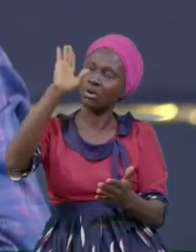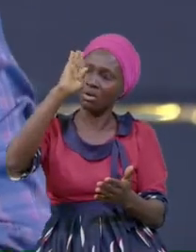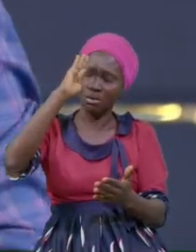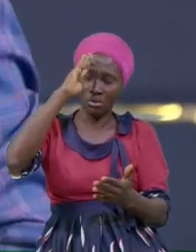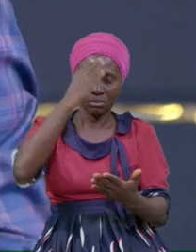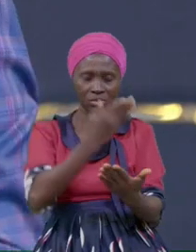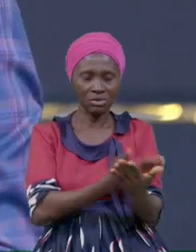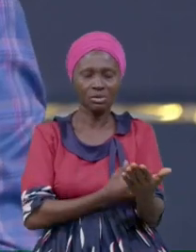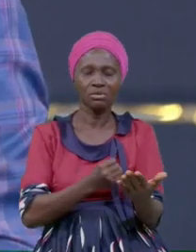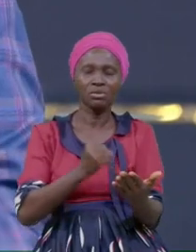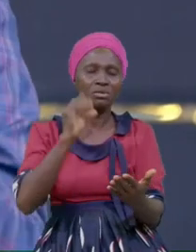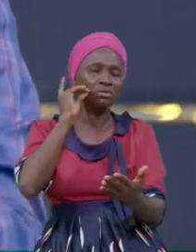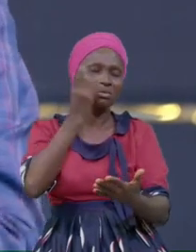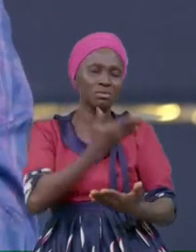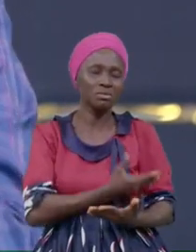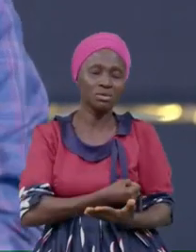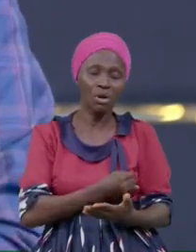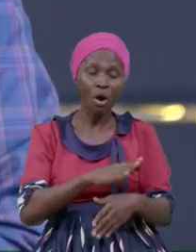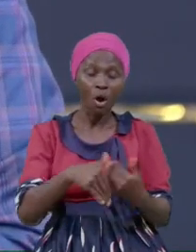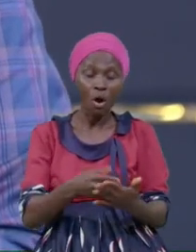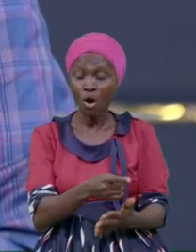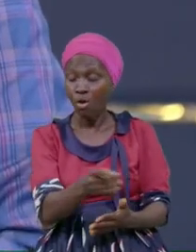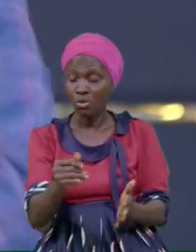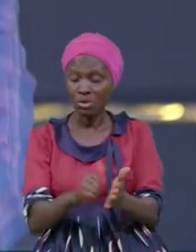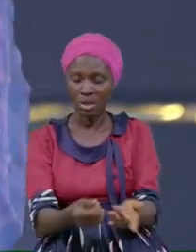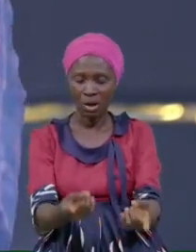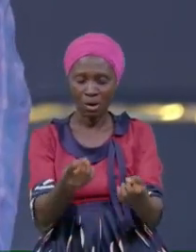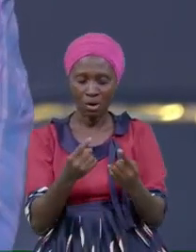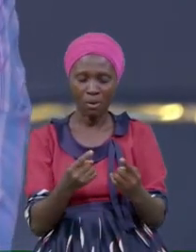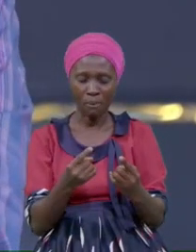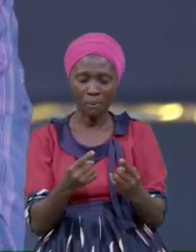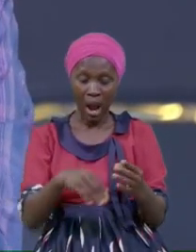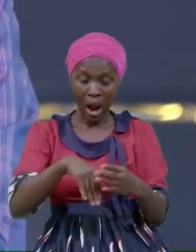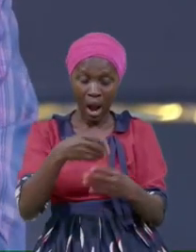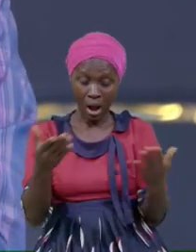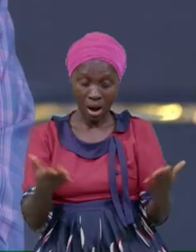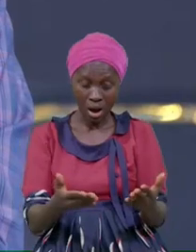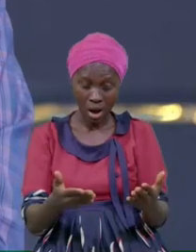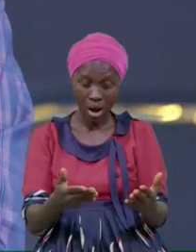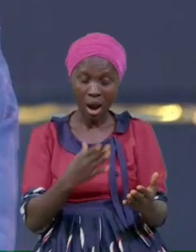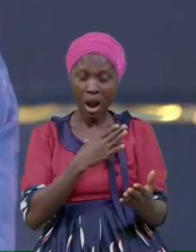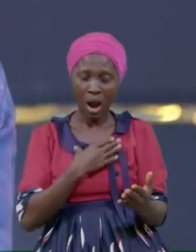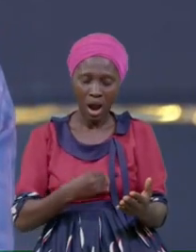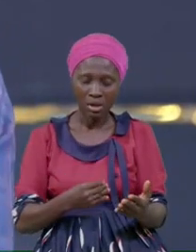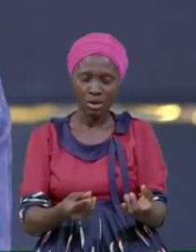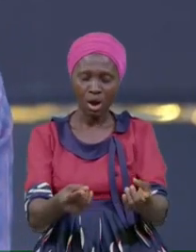filles, tous ceux qui sont sortis de la vie passée et qui viennent maintenant à